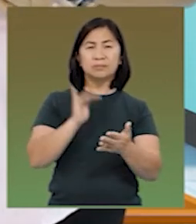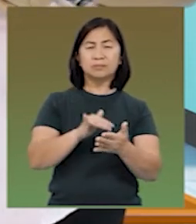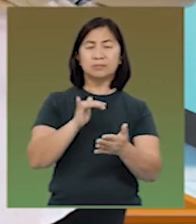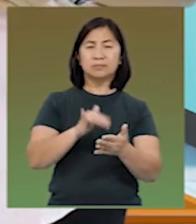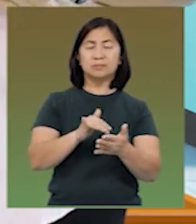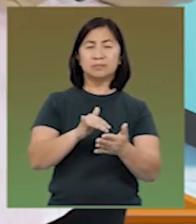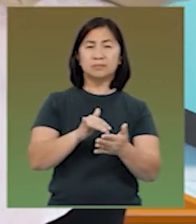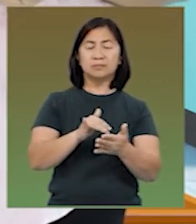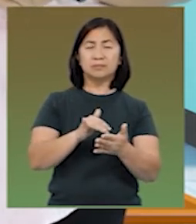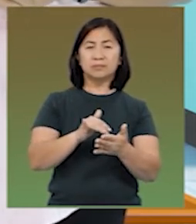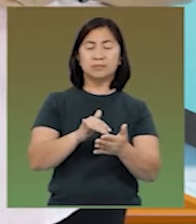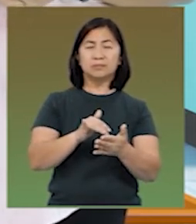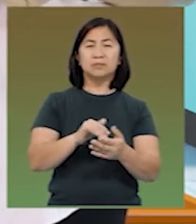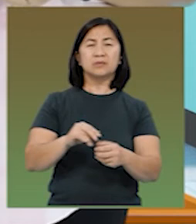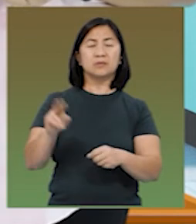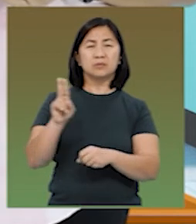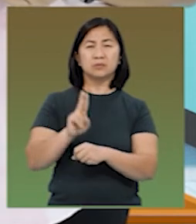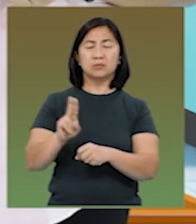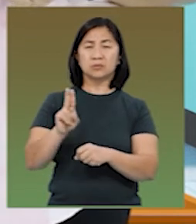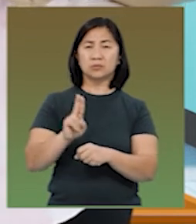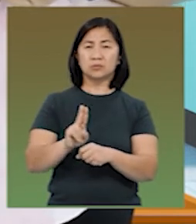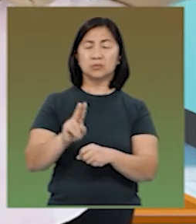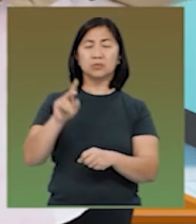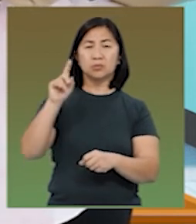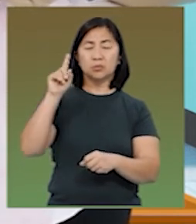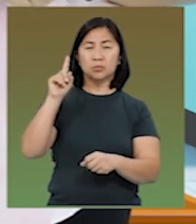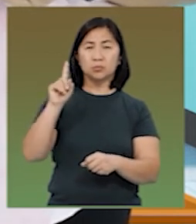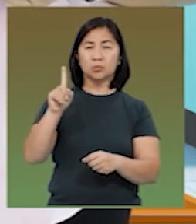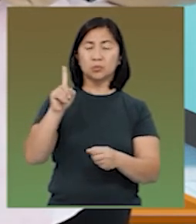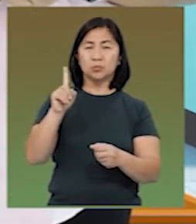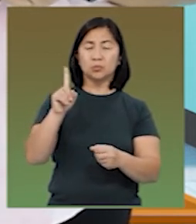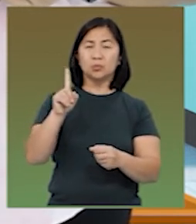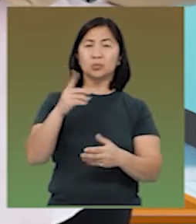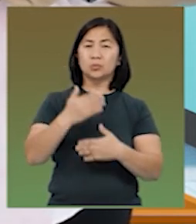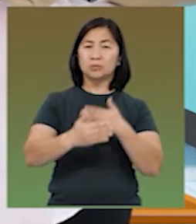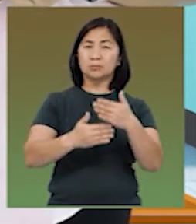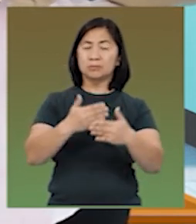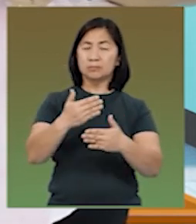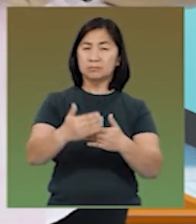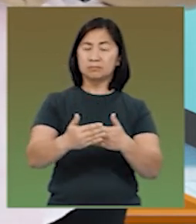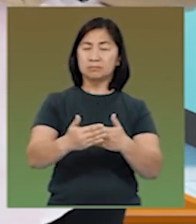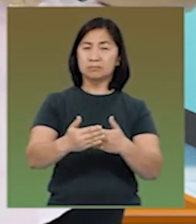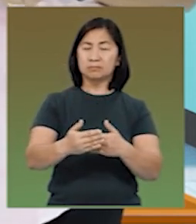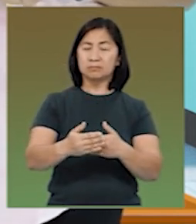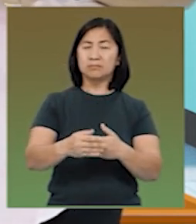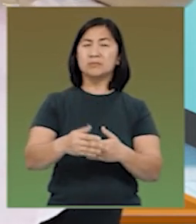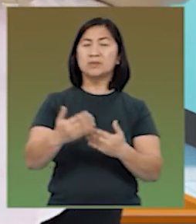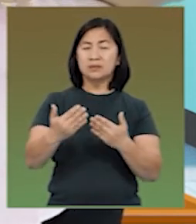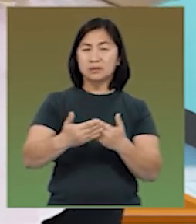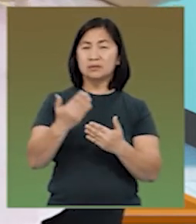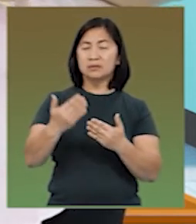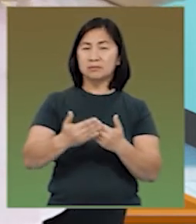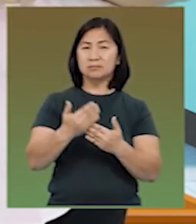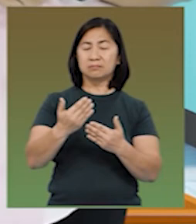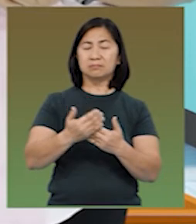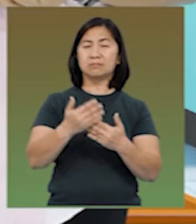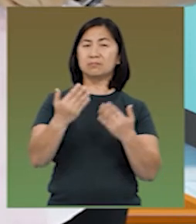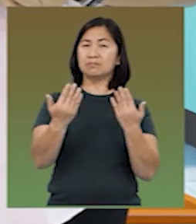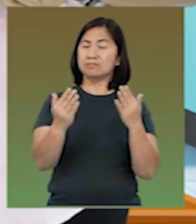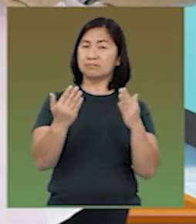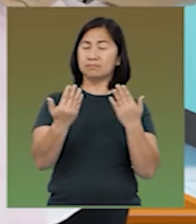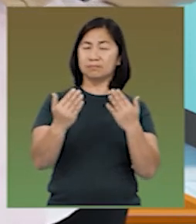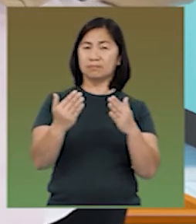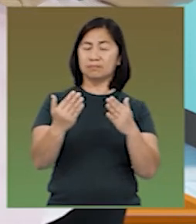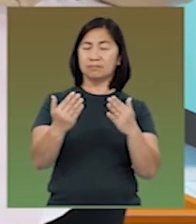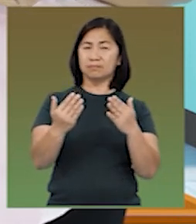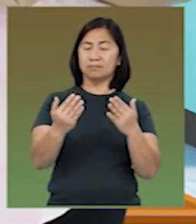word problem usually involves one operation. Mas madali itong sagutin